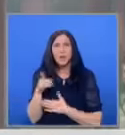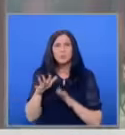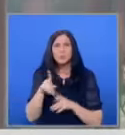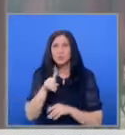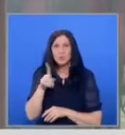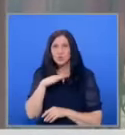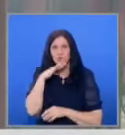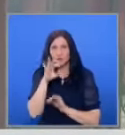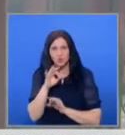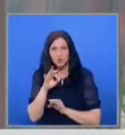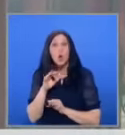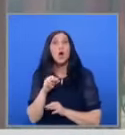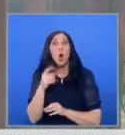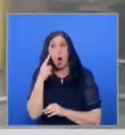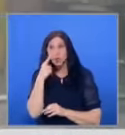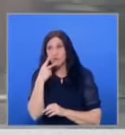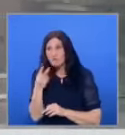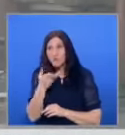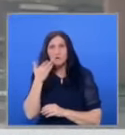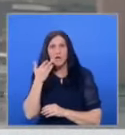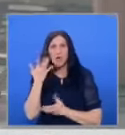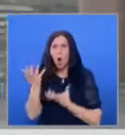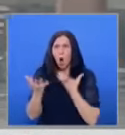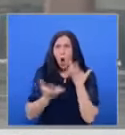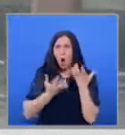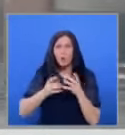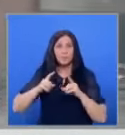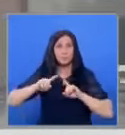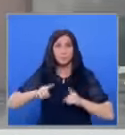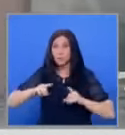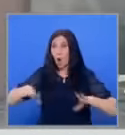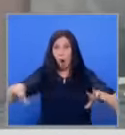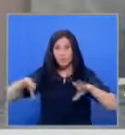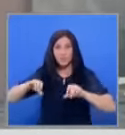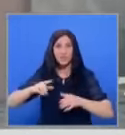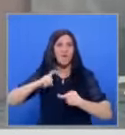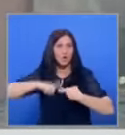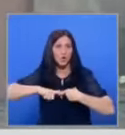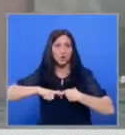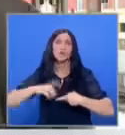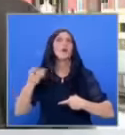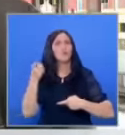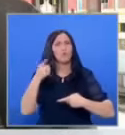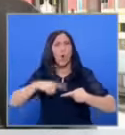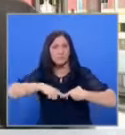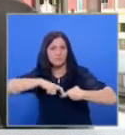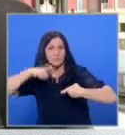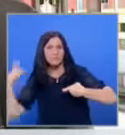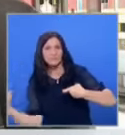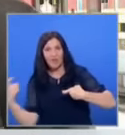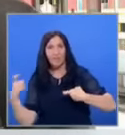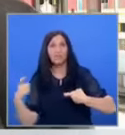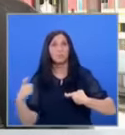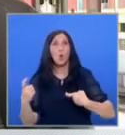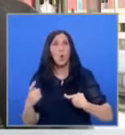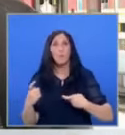нищо. Очевидци разказаха, че огънът бързо е обхванал целия вагон. Той е разкачен от композицията, която е издърпана напред. Извикали са